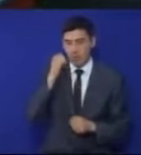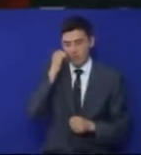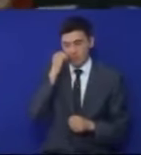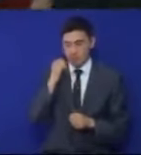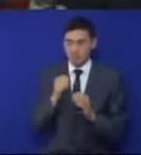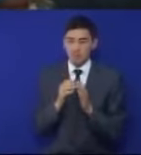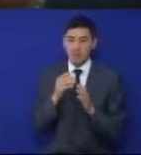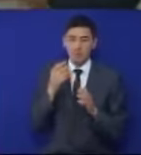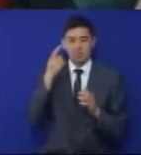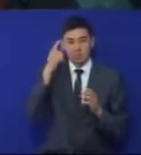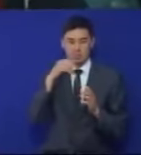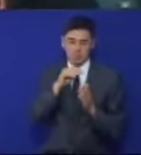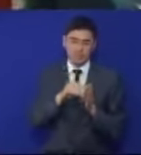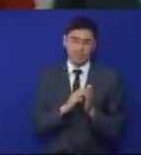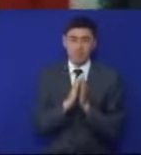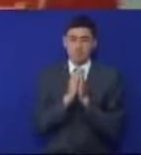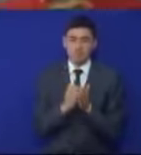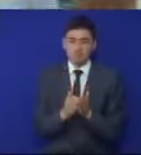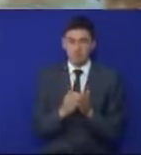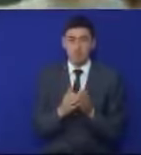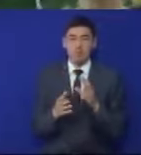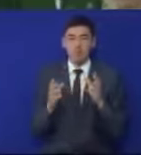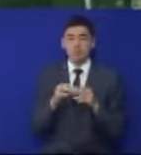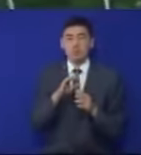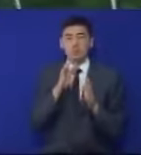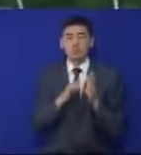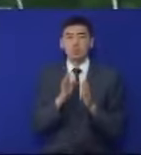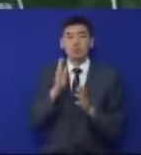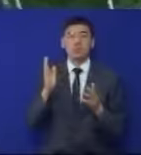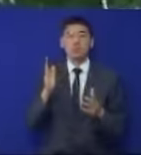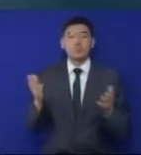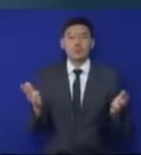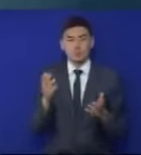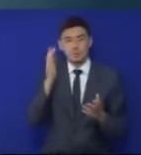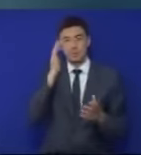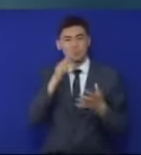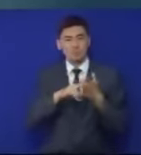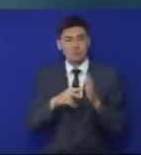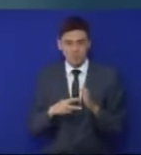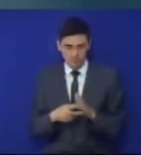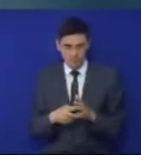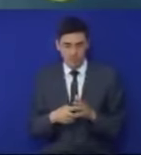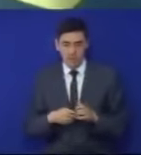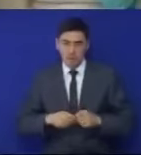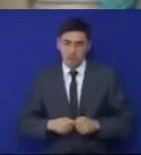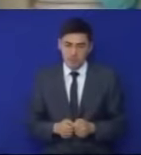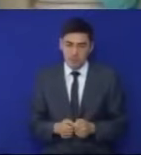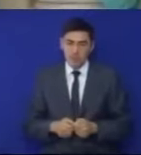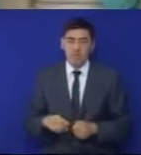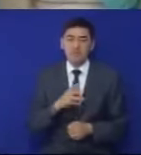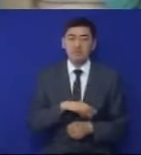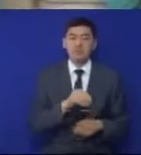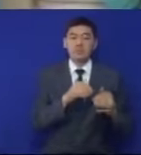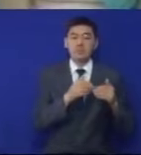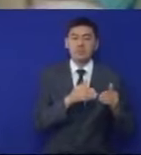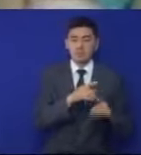со своими проектами, в которых они отразили свое видение родного города в будущем. Как обычно, в этот вечер выпускников переполняли смешанные чувства